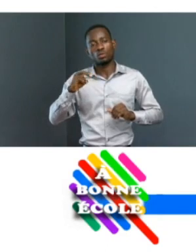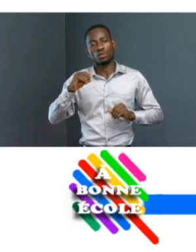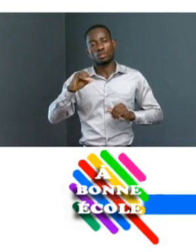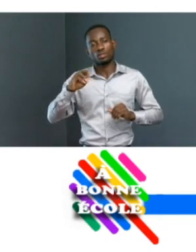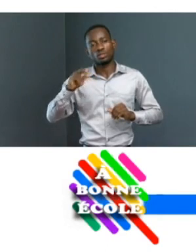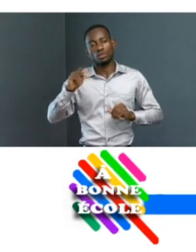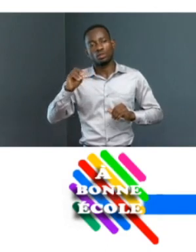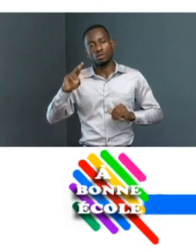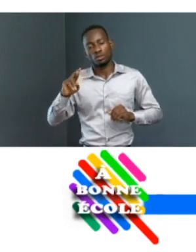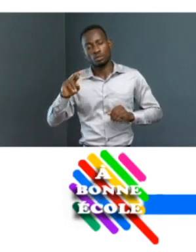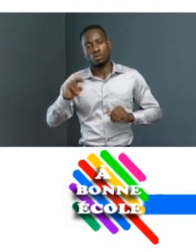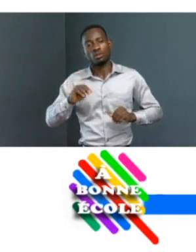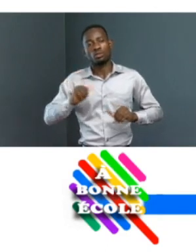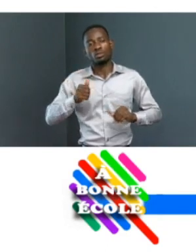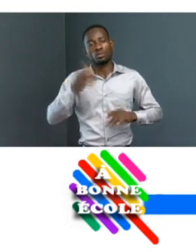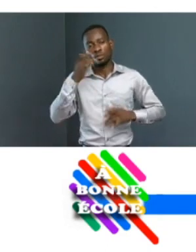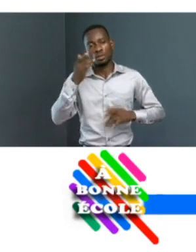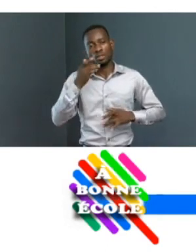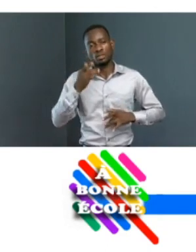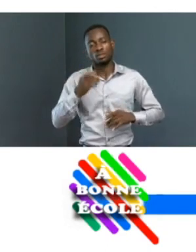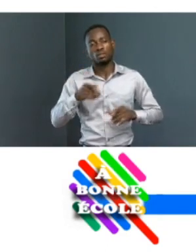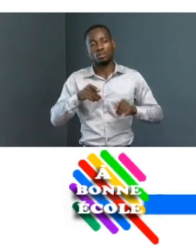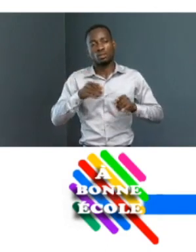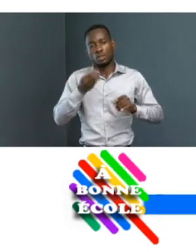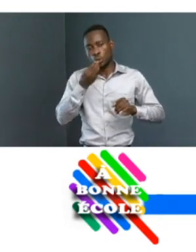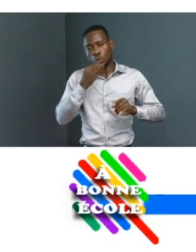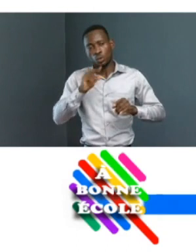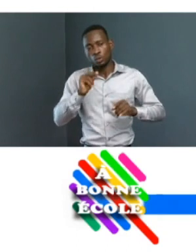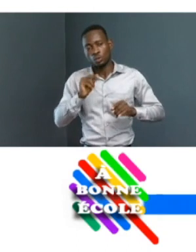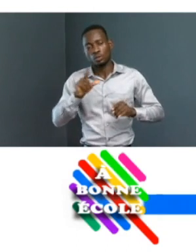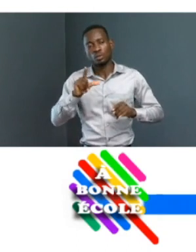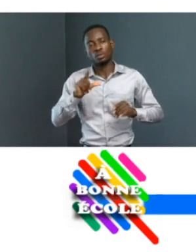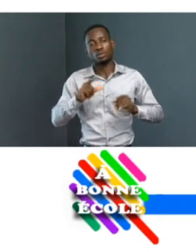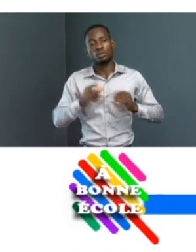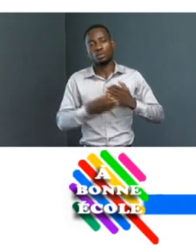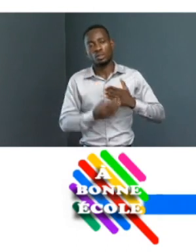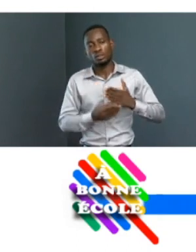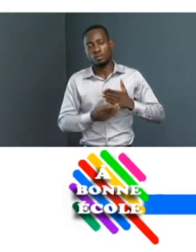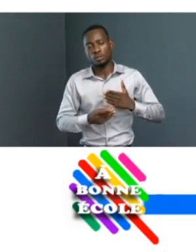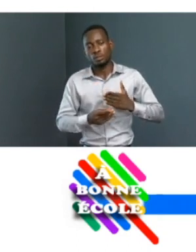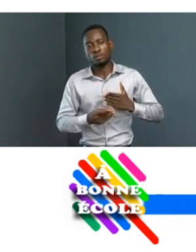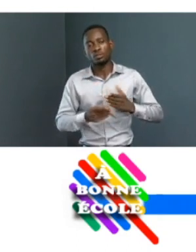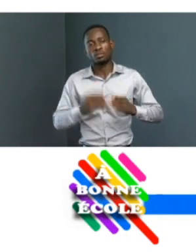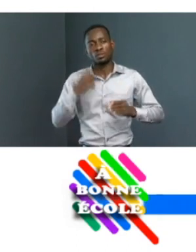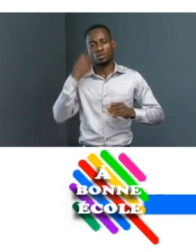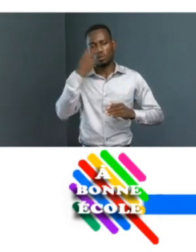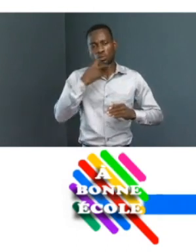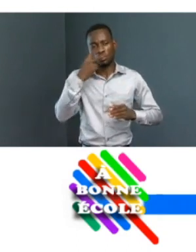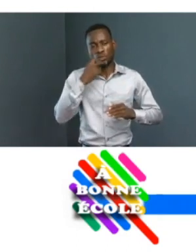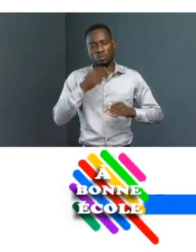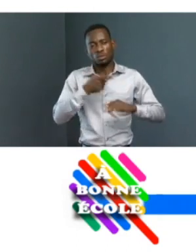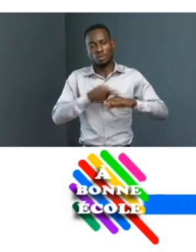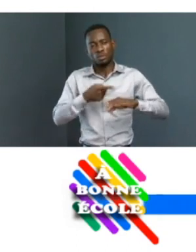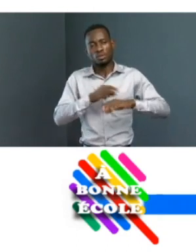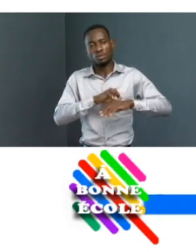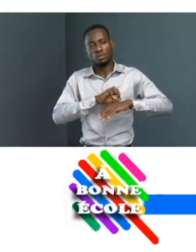liées à la non-consommation des lipides, qui sont comme des troubles de reproduction, des lésions cutanées, et nous